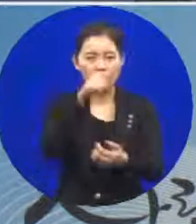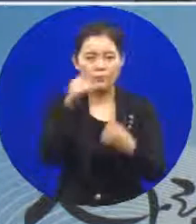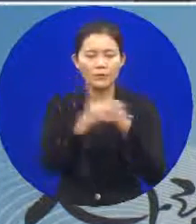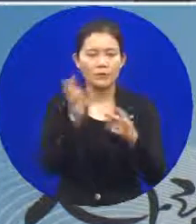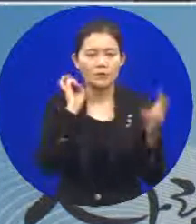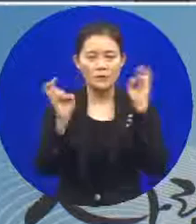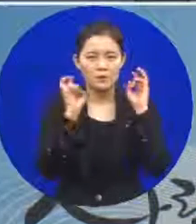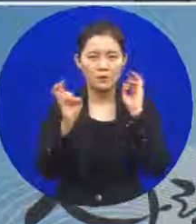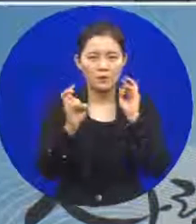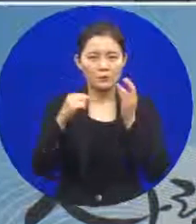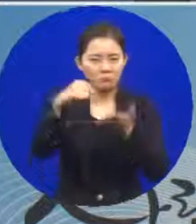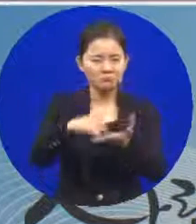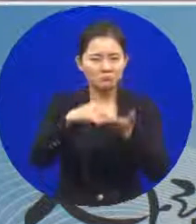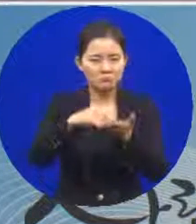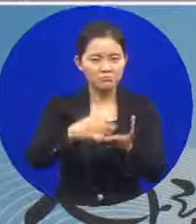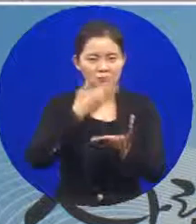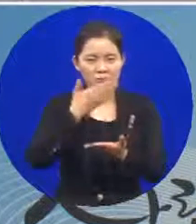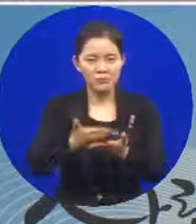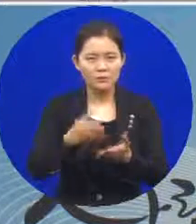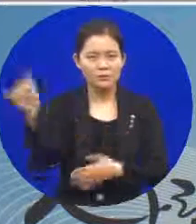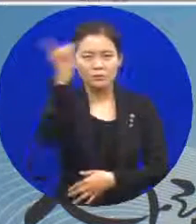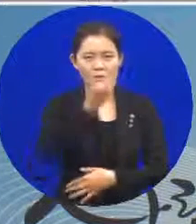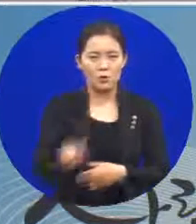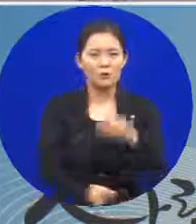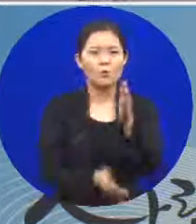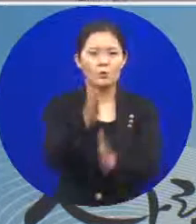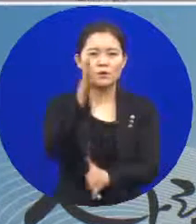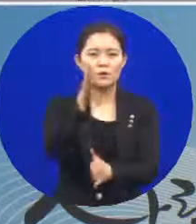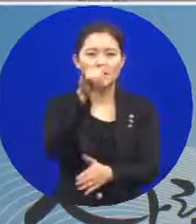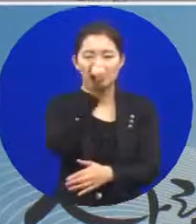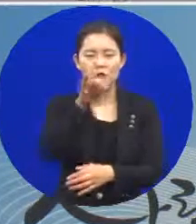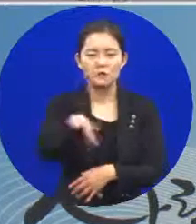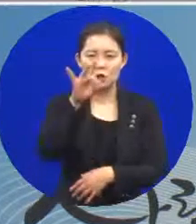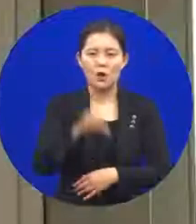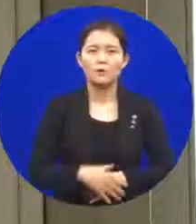과정에서 기업의 의견을 수렴하는 것은 전국 지자체 중 용인시가 처음입니다.